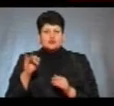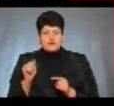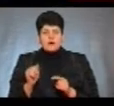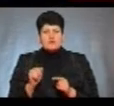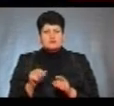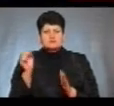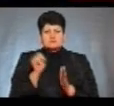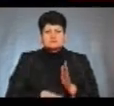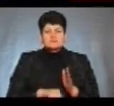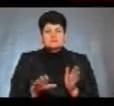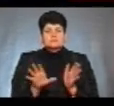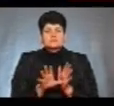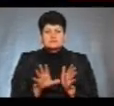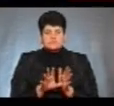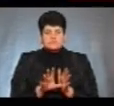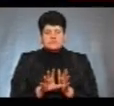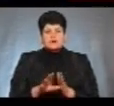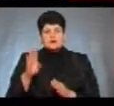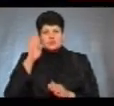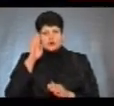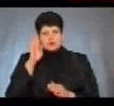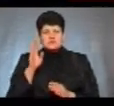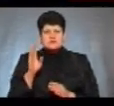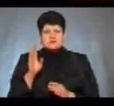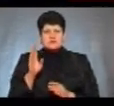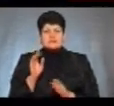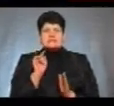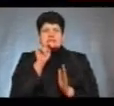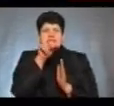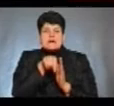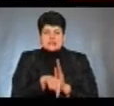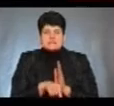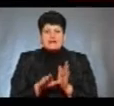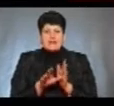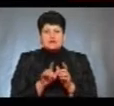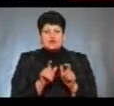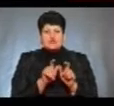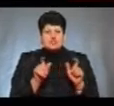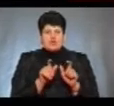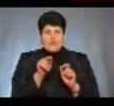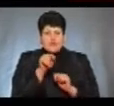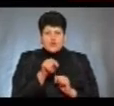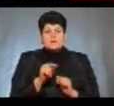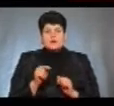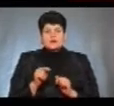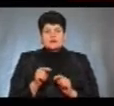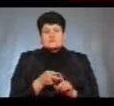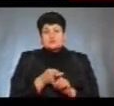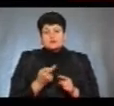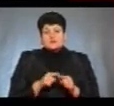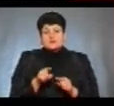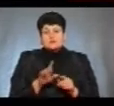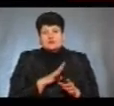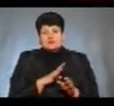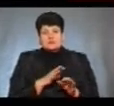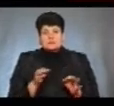струму. Один з хлопчиків, цей власник, який загинув, заліз в саму електрощитову, внаслідок чого сталося